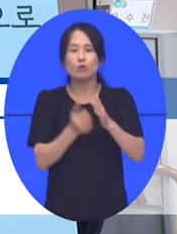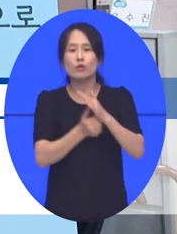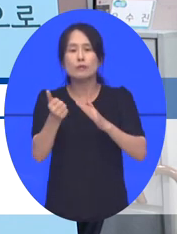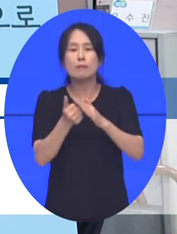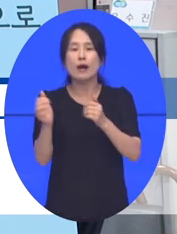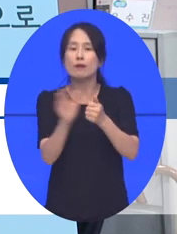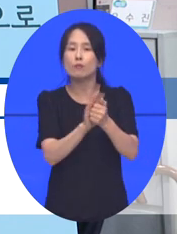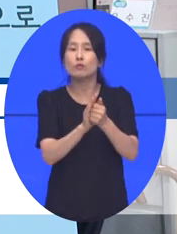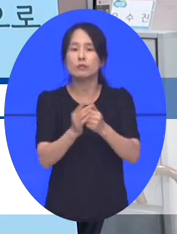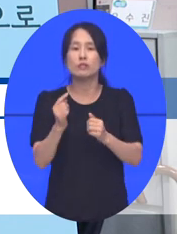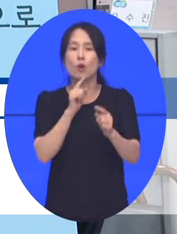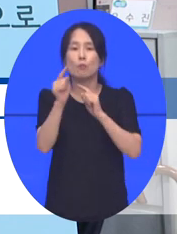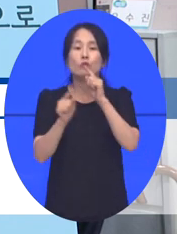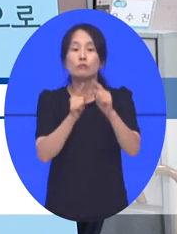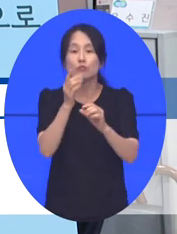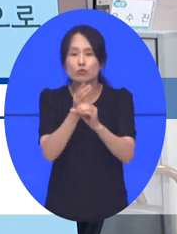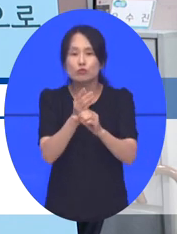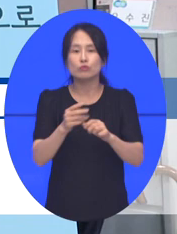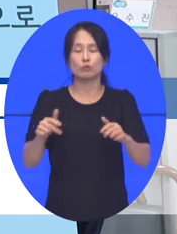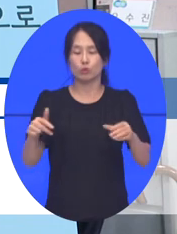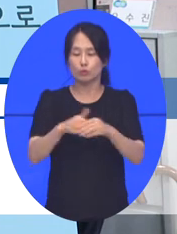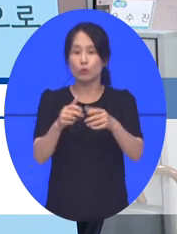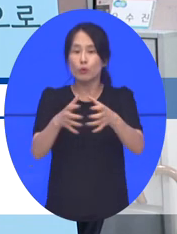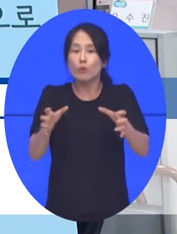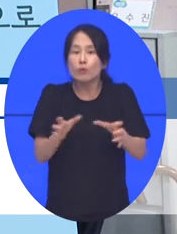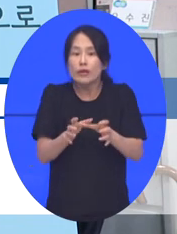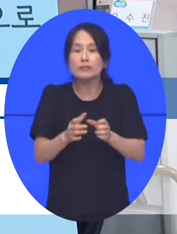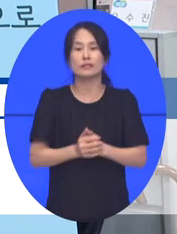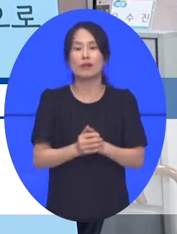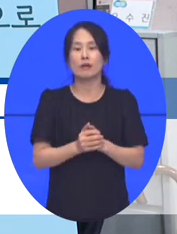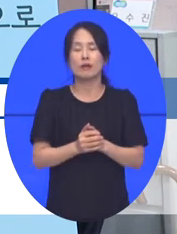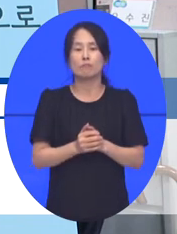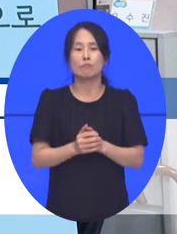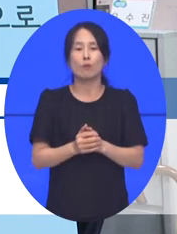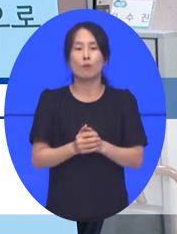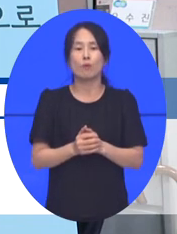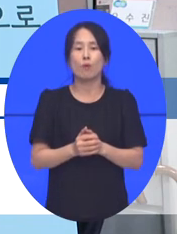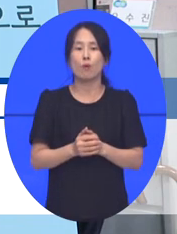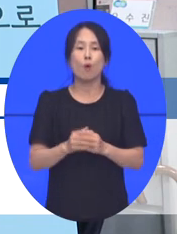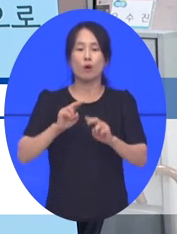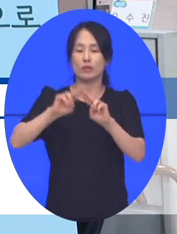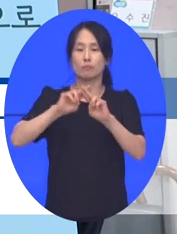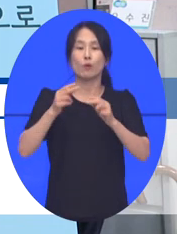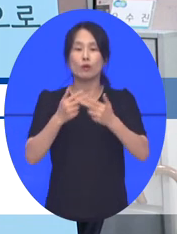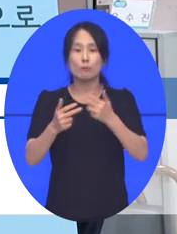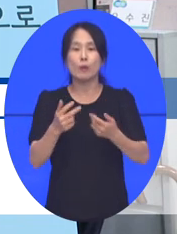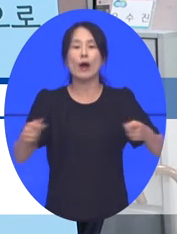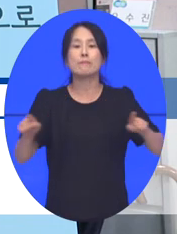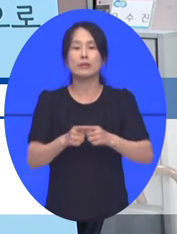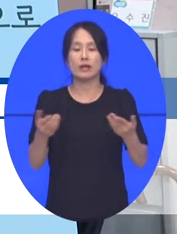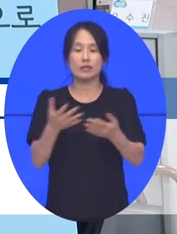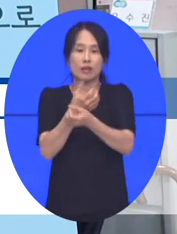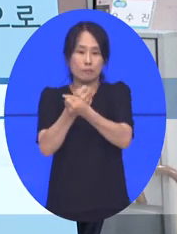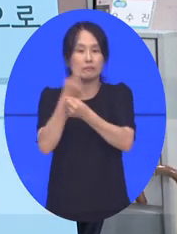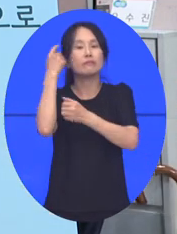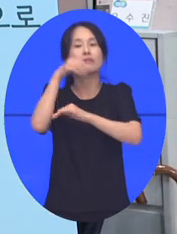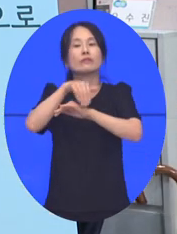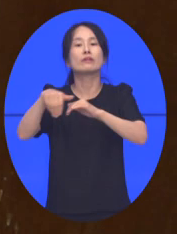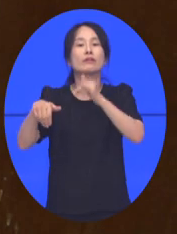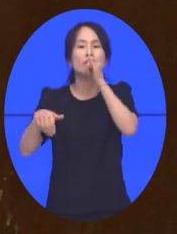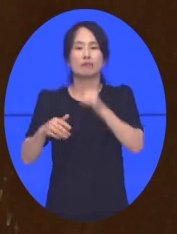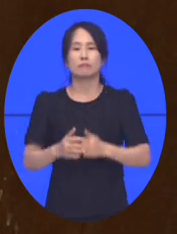희망 보듬이를 모집하고 종교단체, 공인중개사협회, 이미용협회 등과도 업무 협약을 맺을